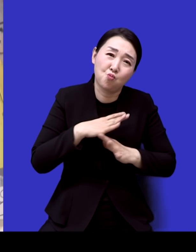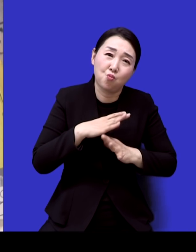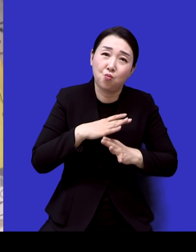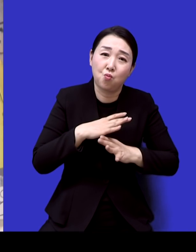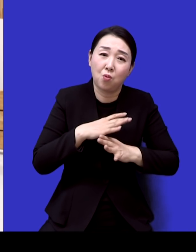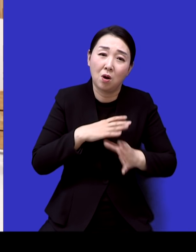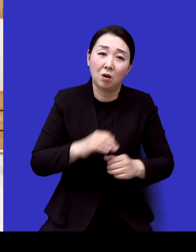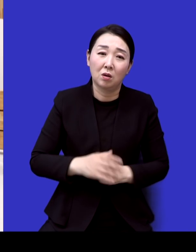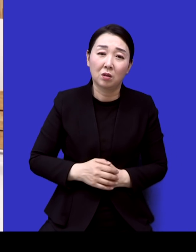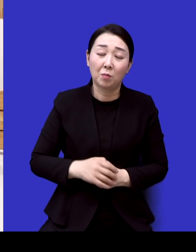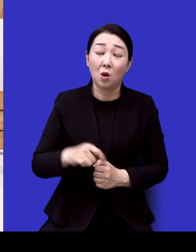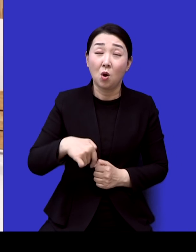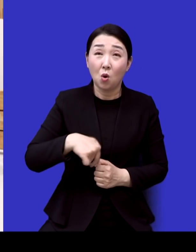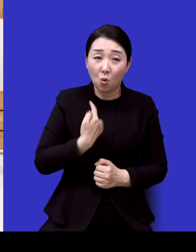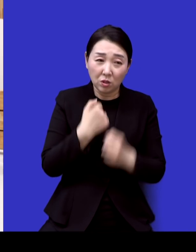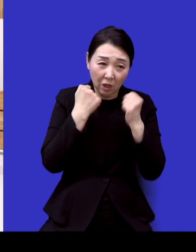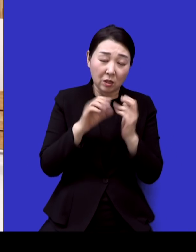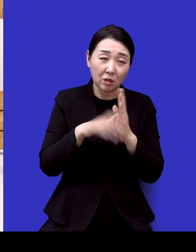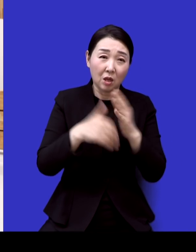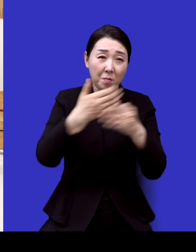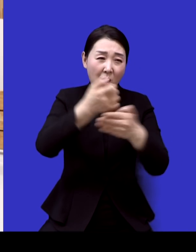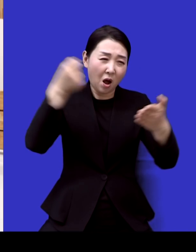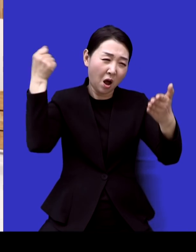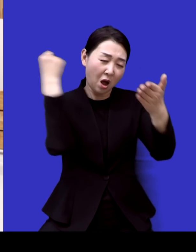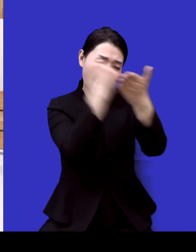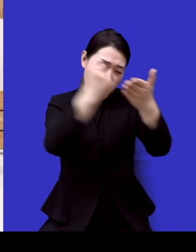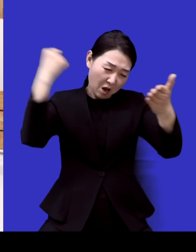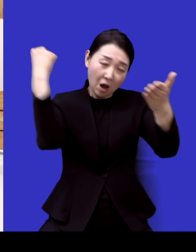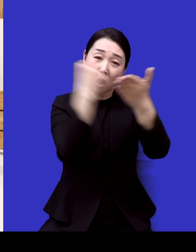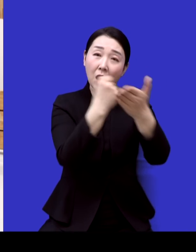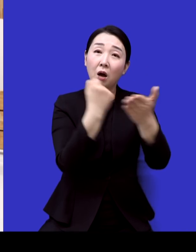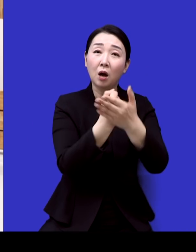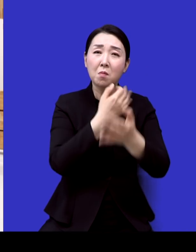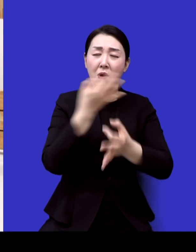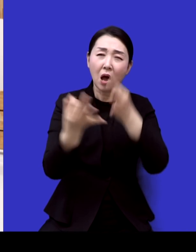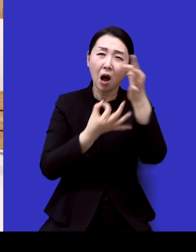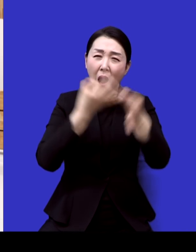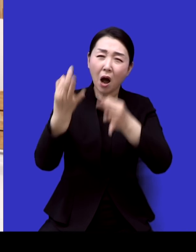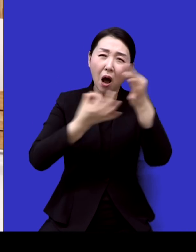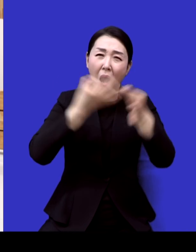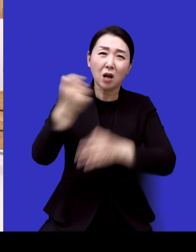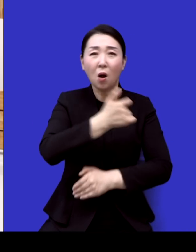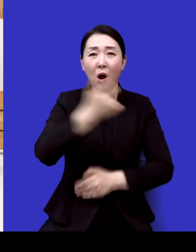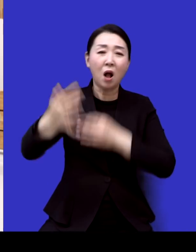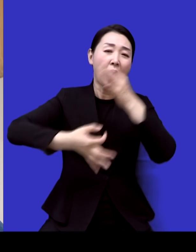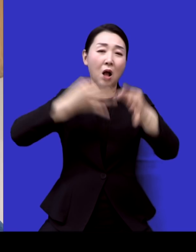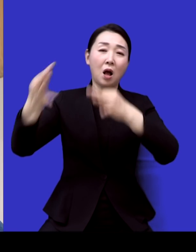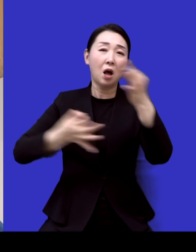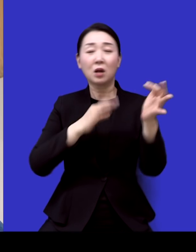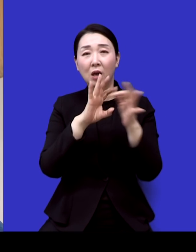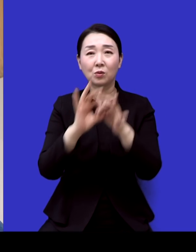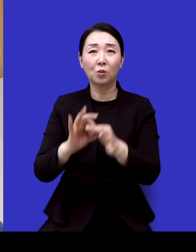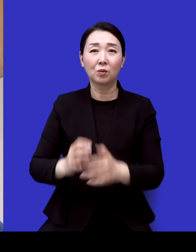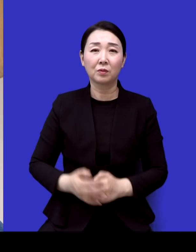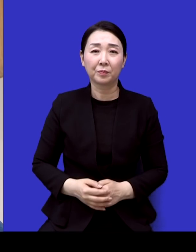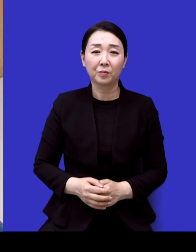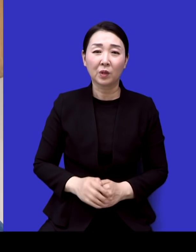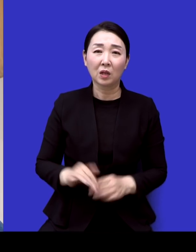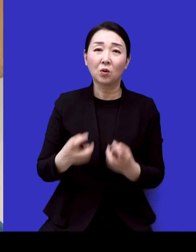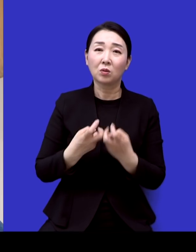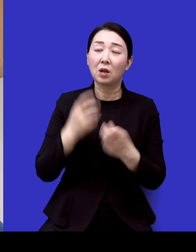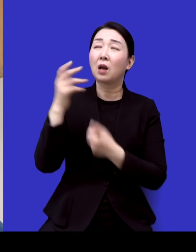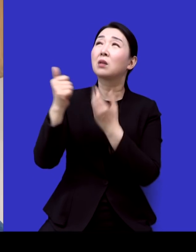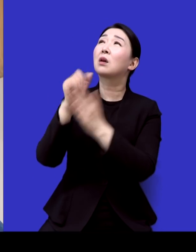때 벽을 세차게 치고 비명이 진짜 복도에 다 들리게 지르고 이제 정말 어떻게 할 수 없어서